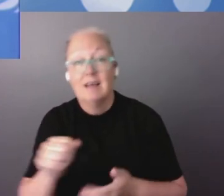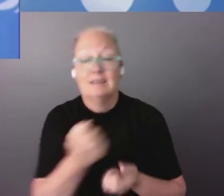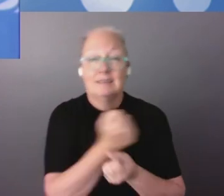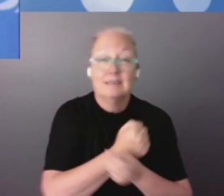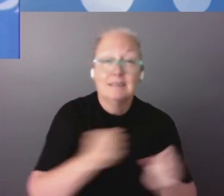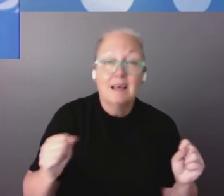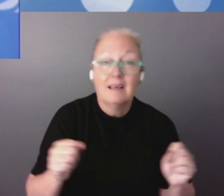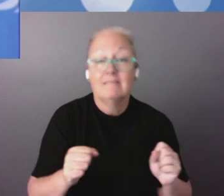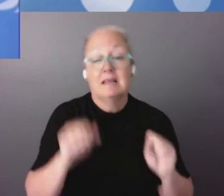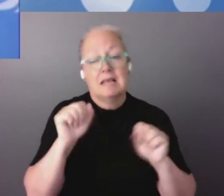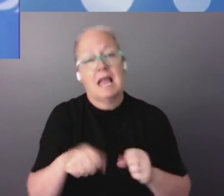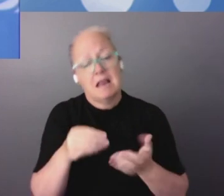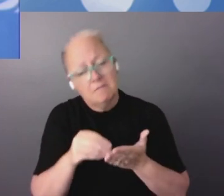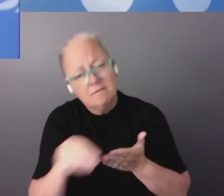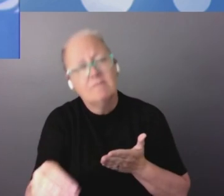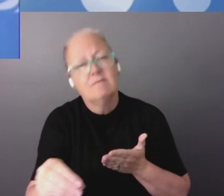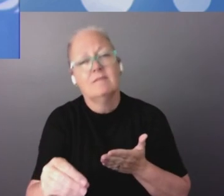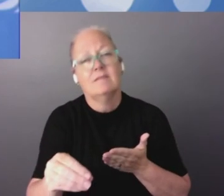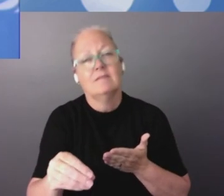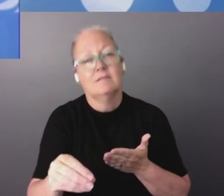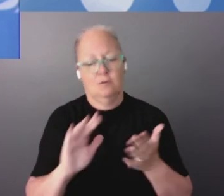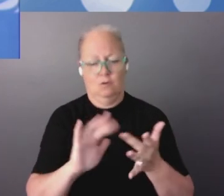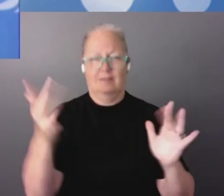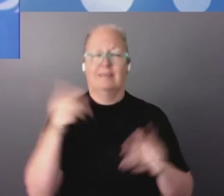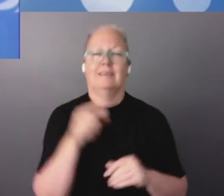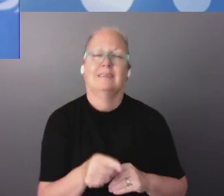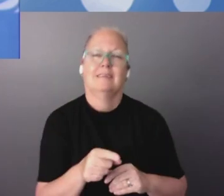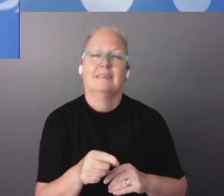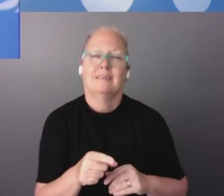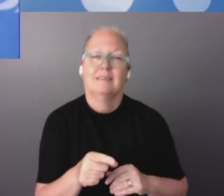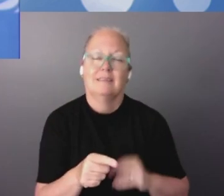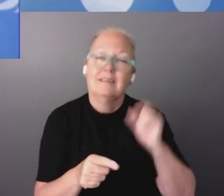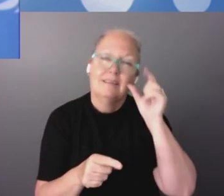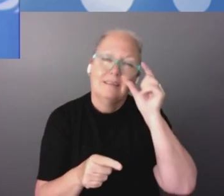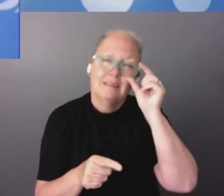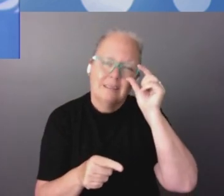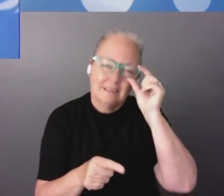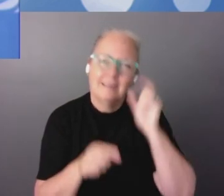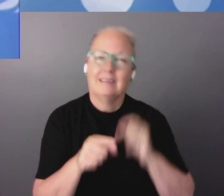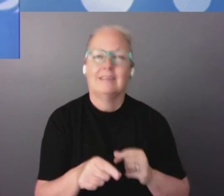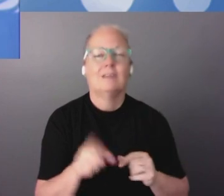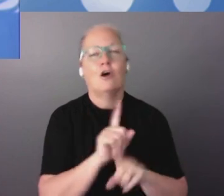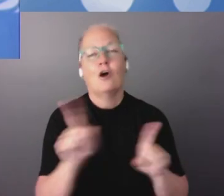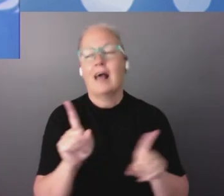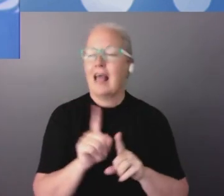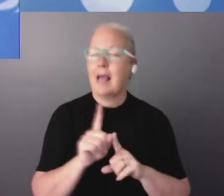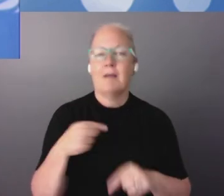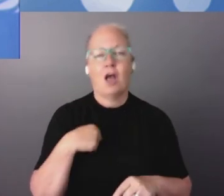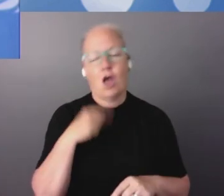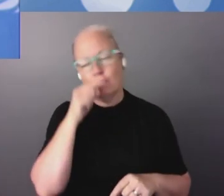ходе пандемии COVID-19, связан с повышением вовлеченности